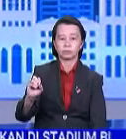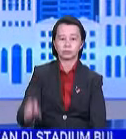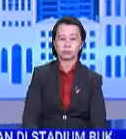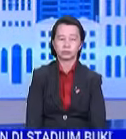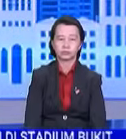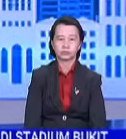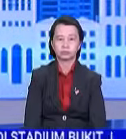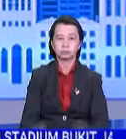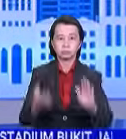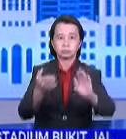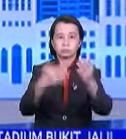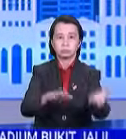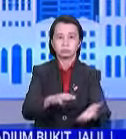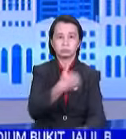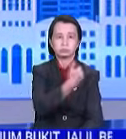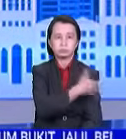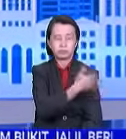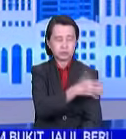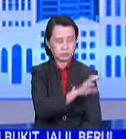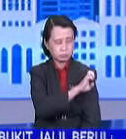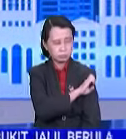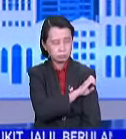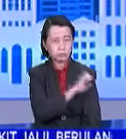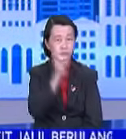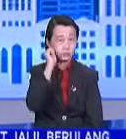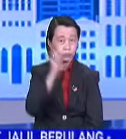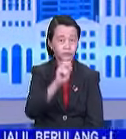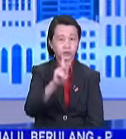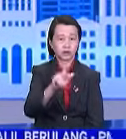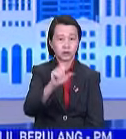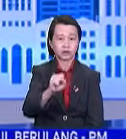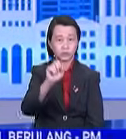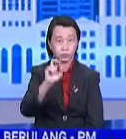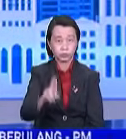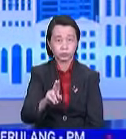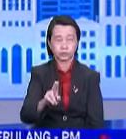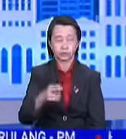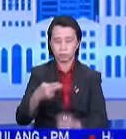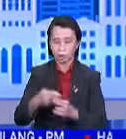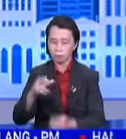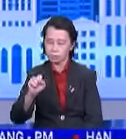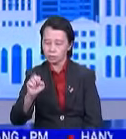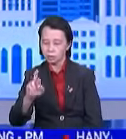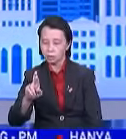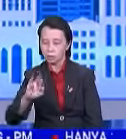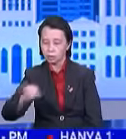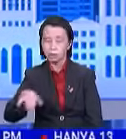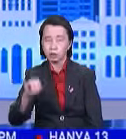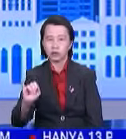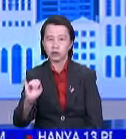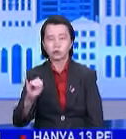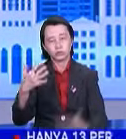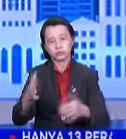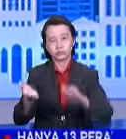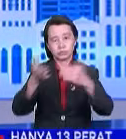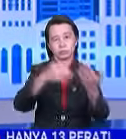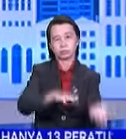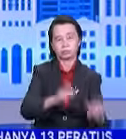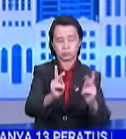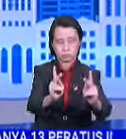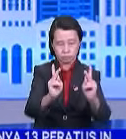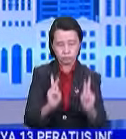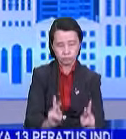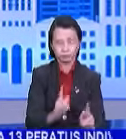Hai jenazah bekas ketua setiausaha negara oleh RH metode-metode Abdul Hamid selamat dikebumikan tengah hari tadi di